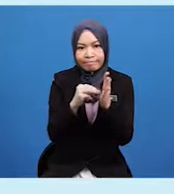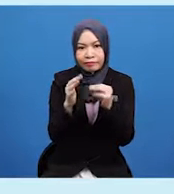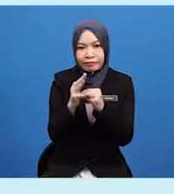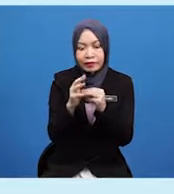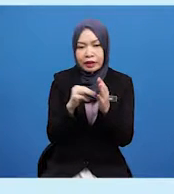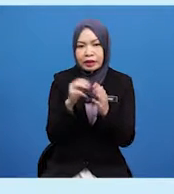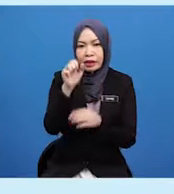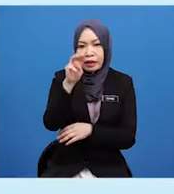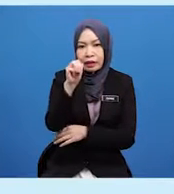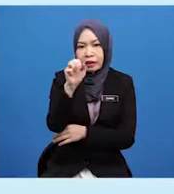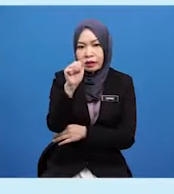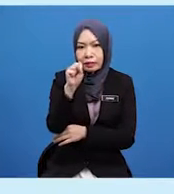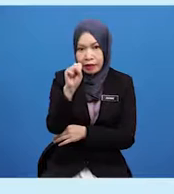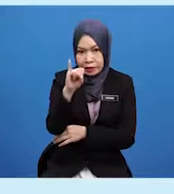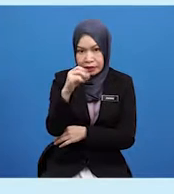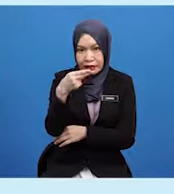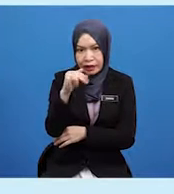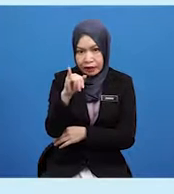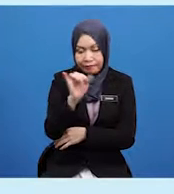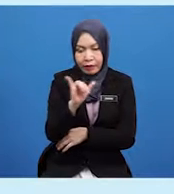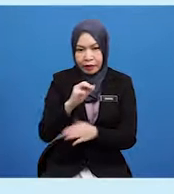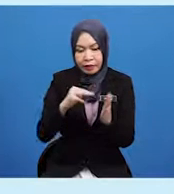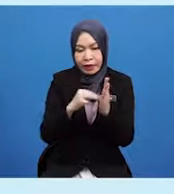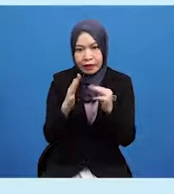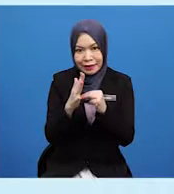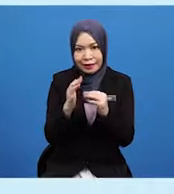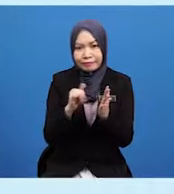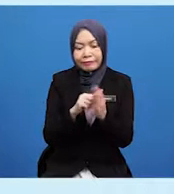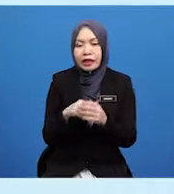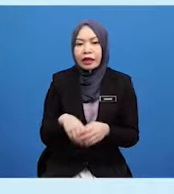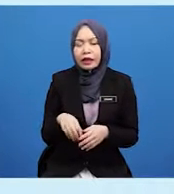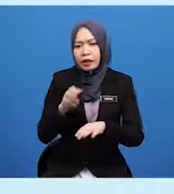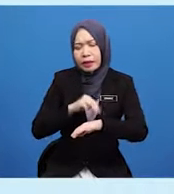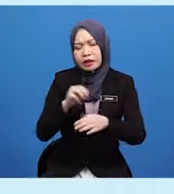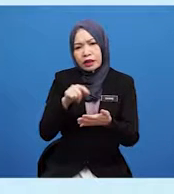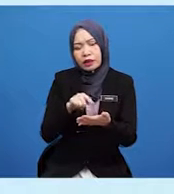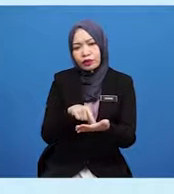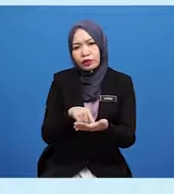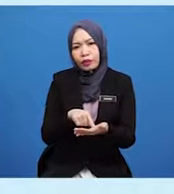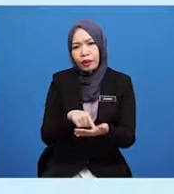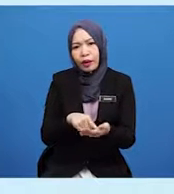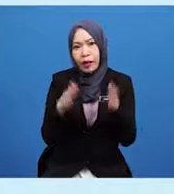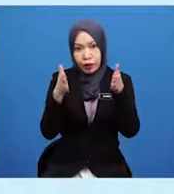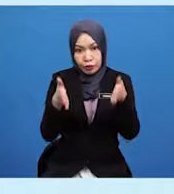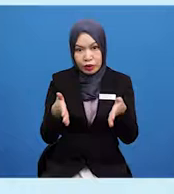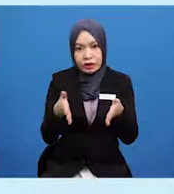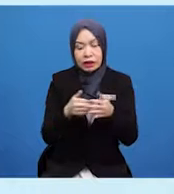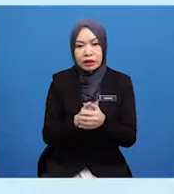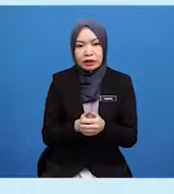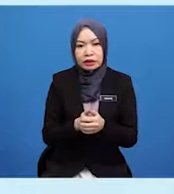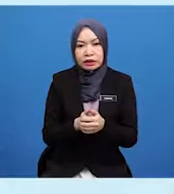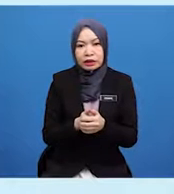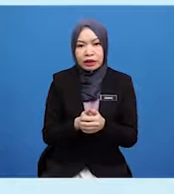kehidupan yang lebih baik berbanding zaman paleolitik dan zaman mesolitikum manusia pada zaman